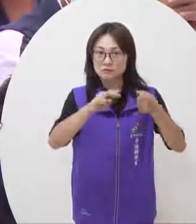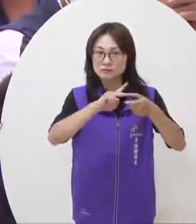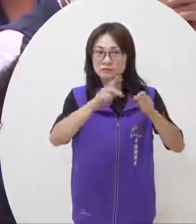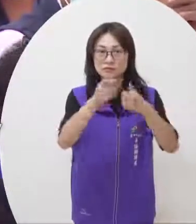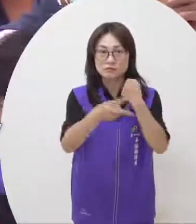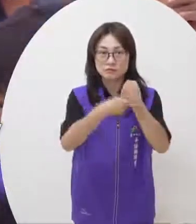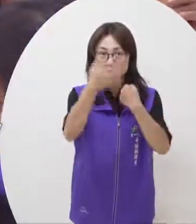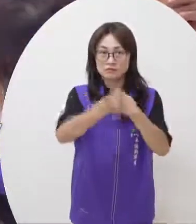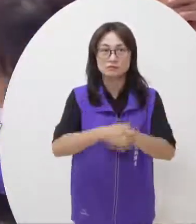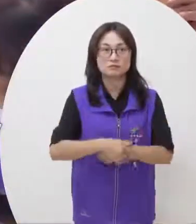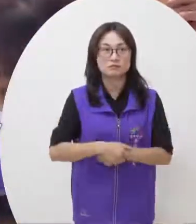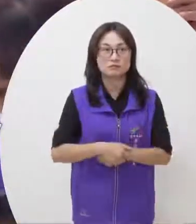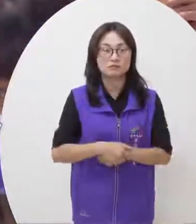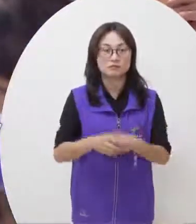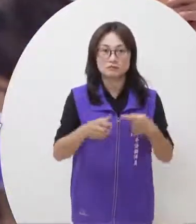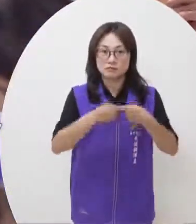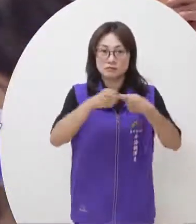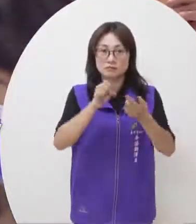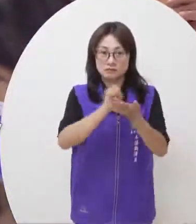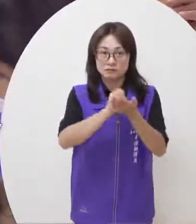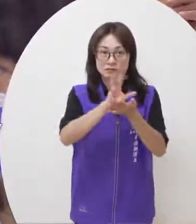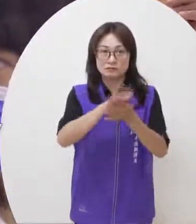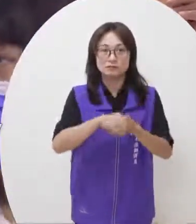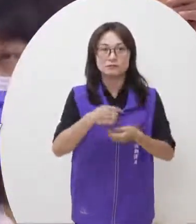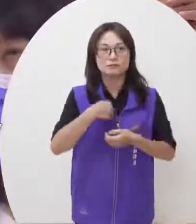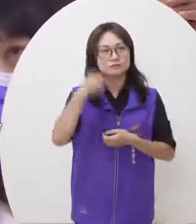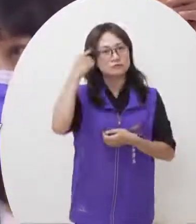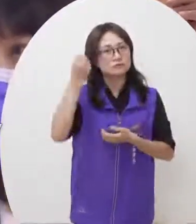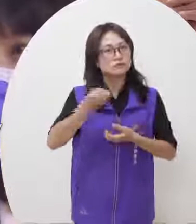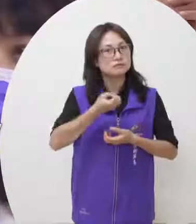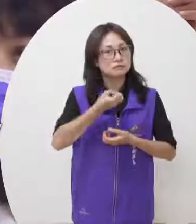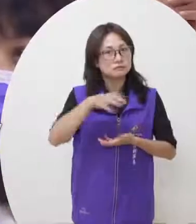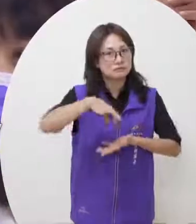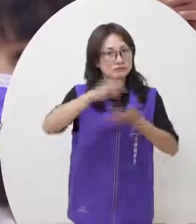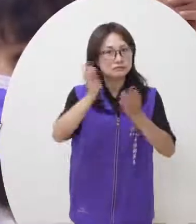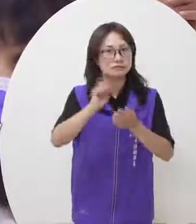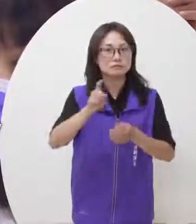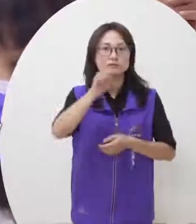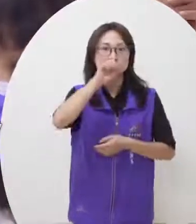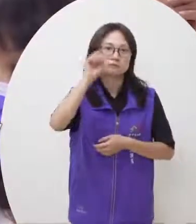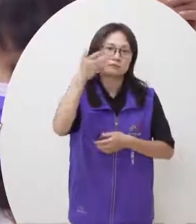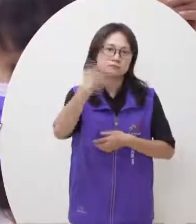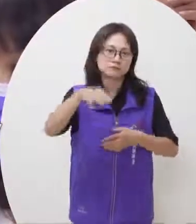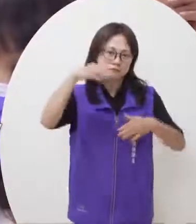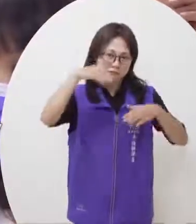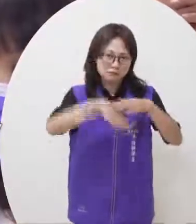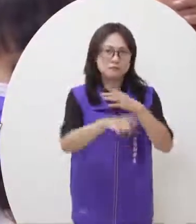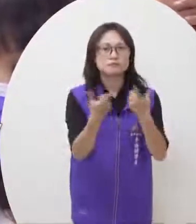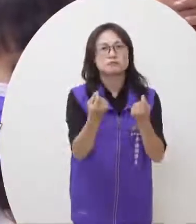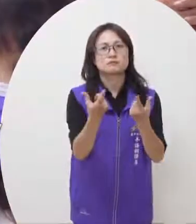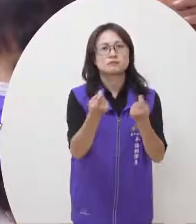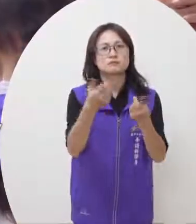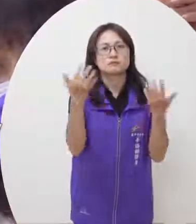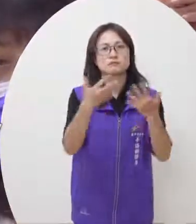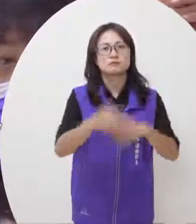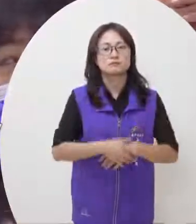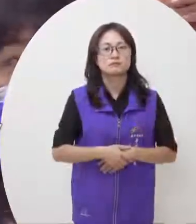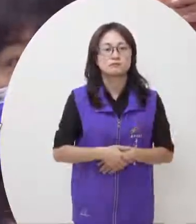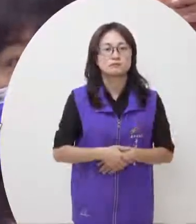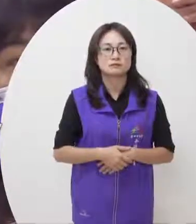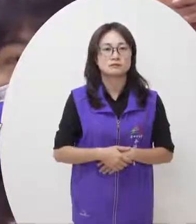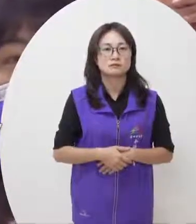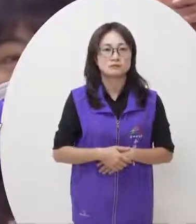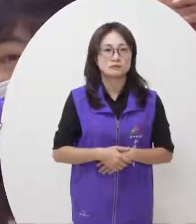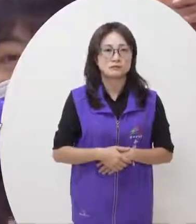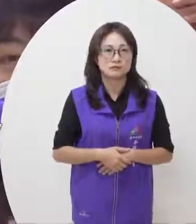安里长，第一次发言哈。我要讲的部分也是污水下水道的部分哈。那本里呢，成都路